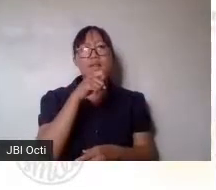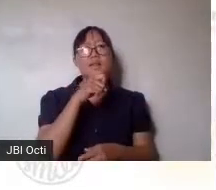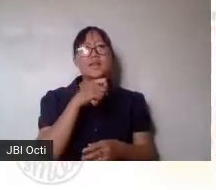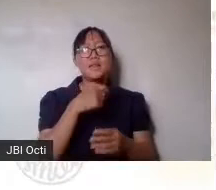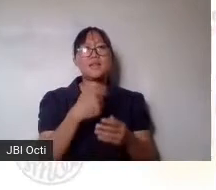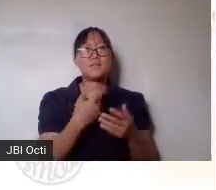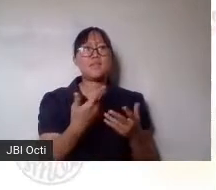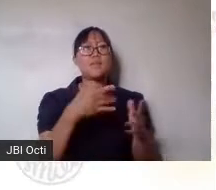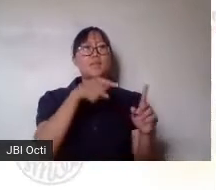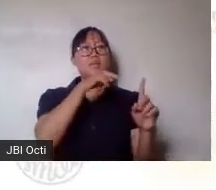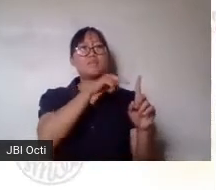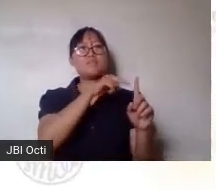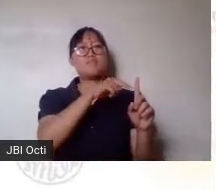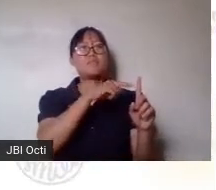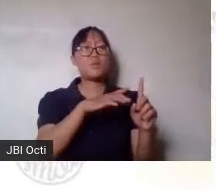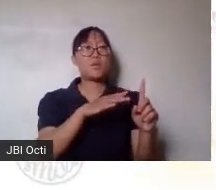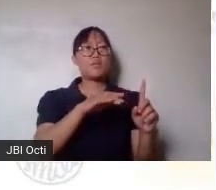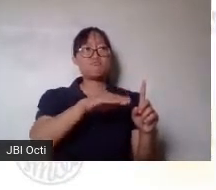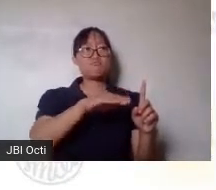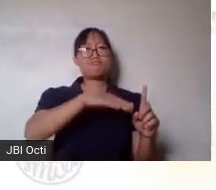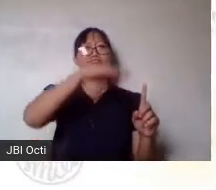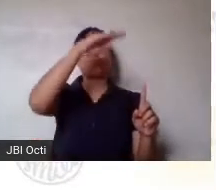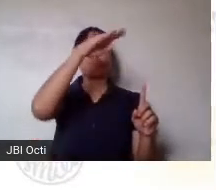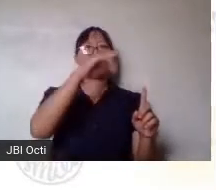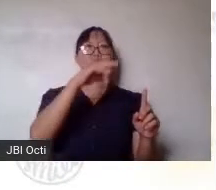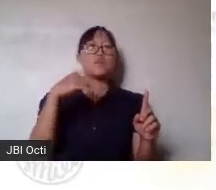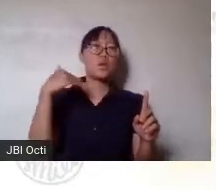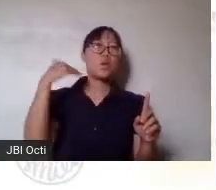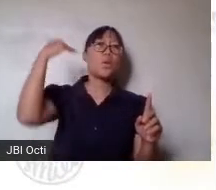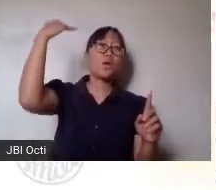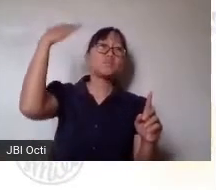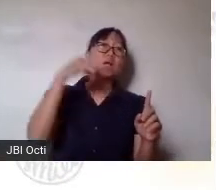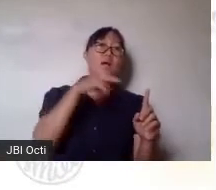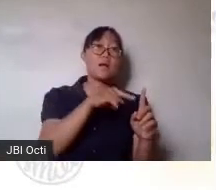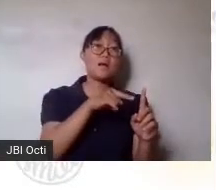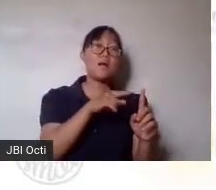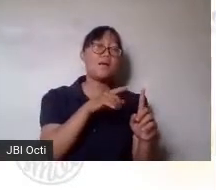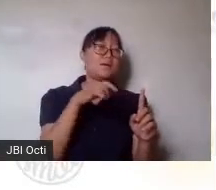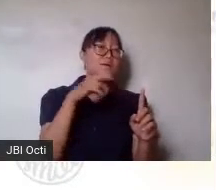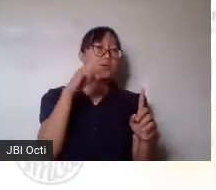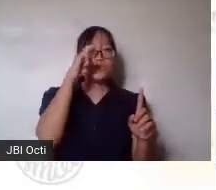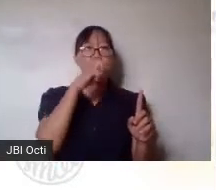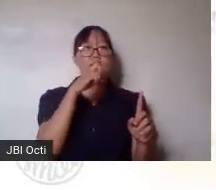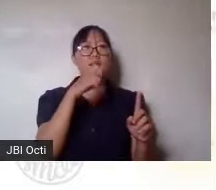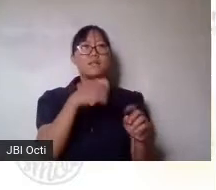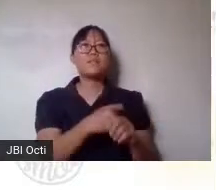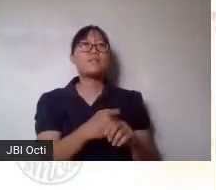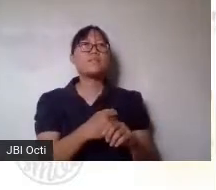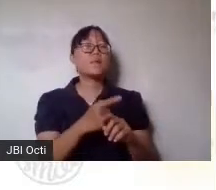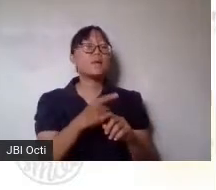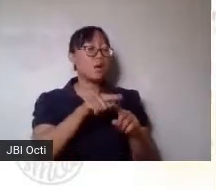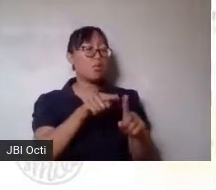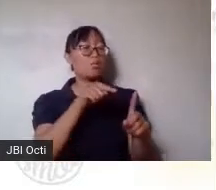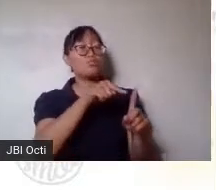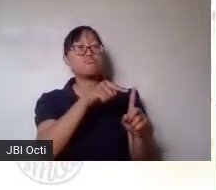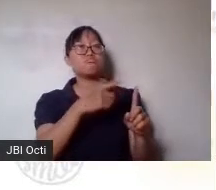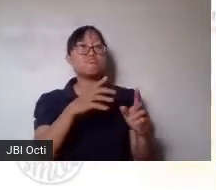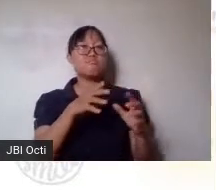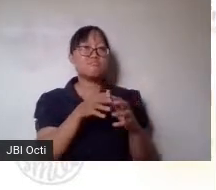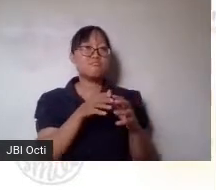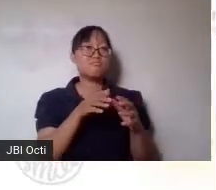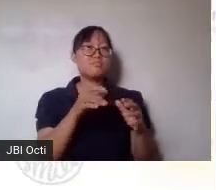individunya di usia dewasa ya. Beruntung di dalam perkembangannya karena kita tahu keadaan tersebut,